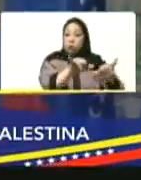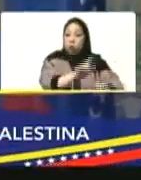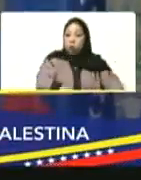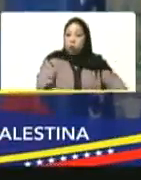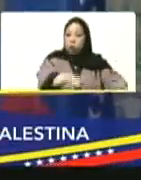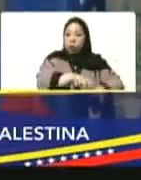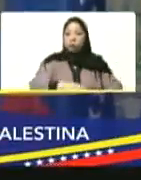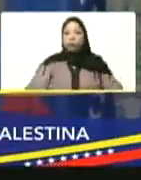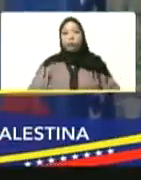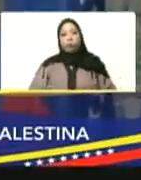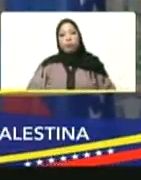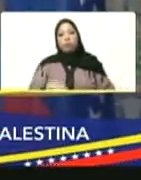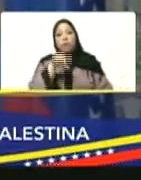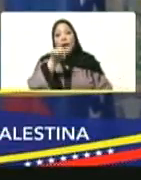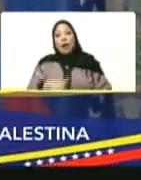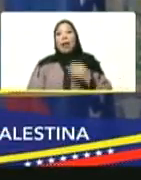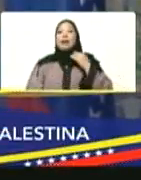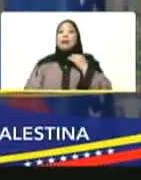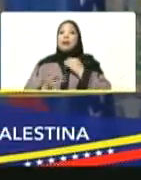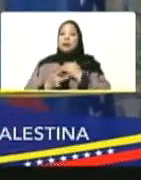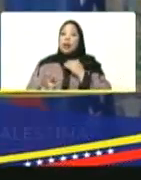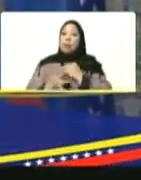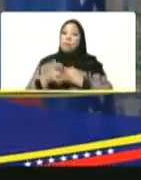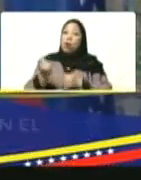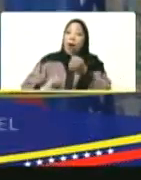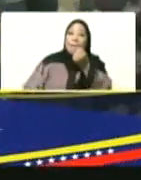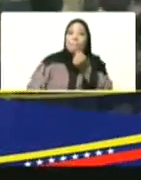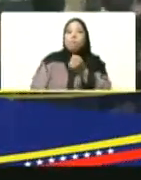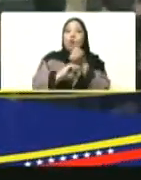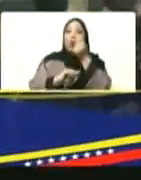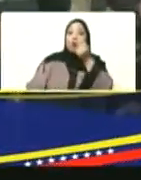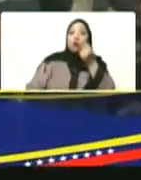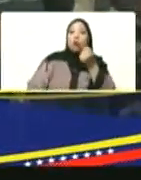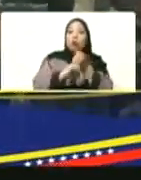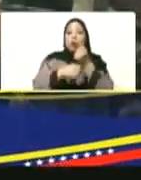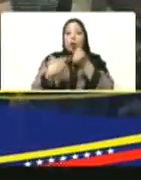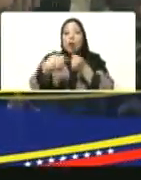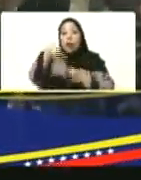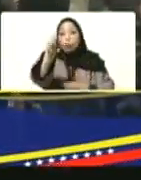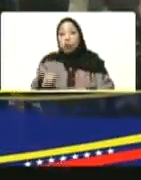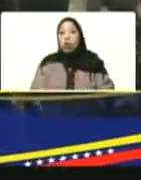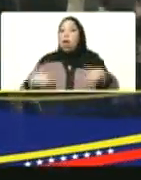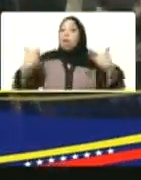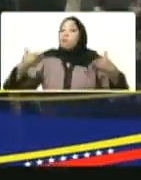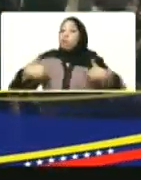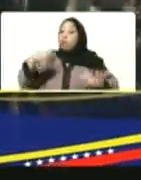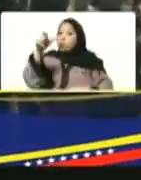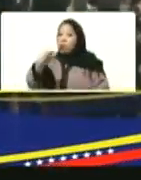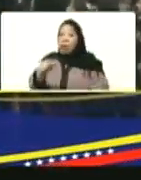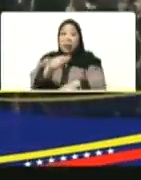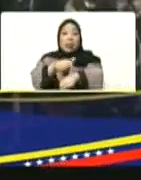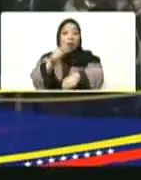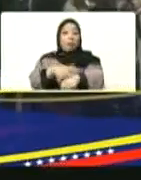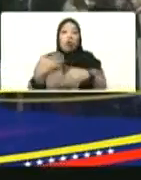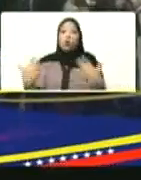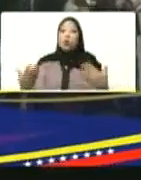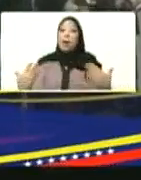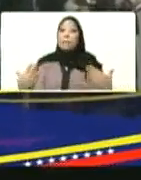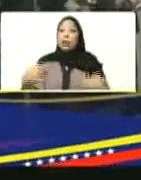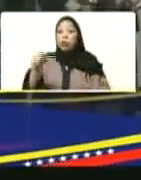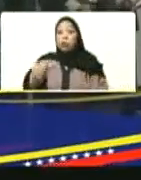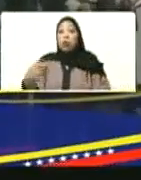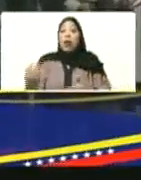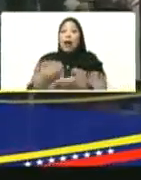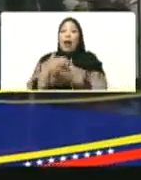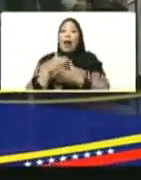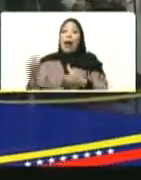Es tiempo de solidaridad y apoyo del pueblo saharaui. Il est grand temps d'exprimer davantage la solidarité et